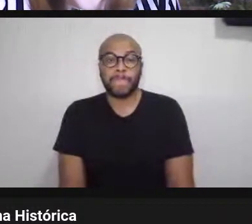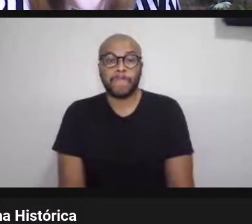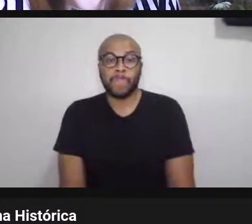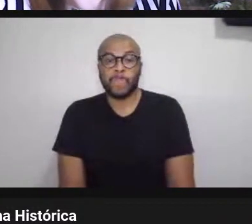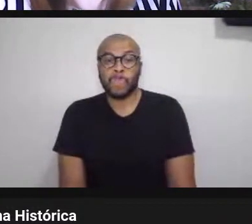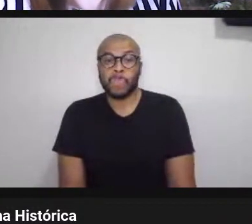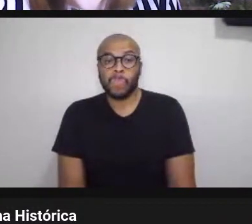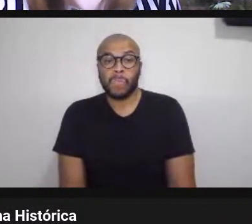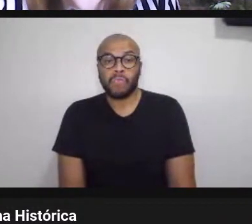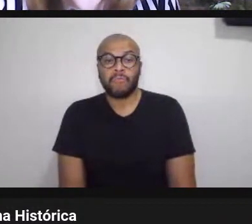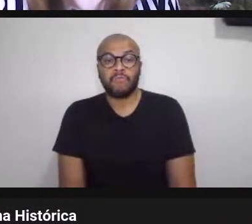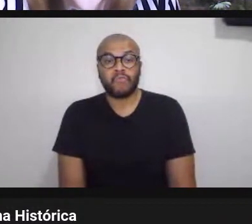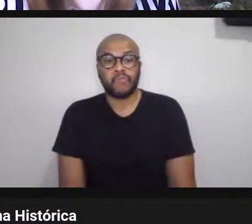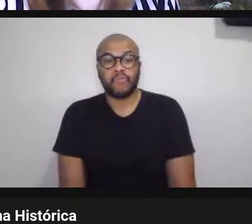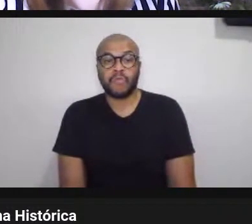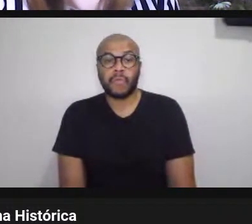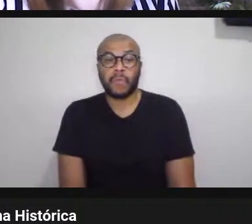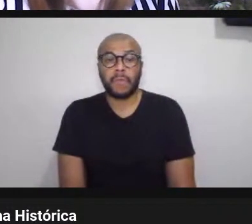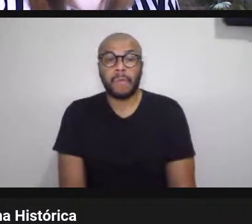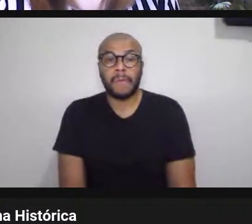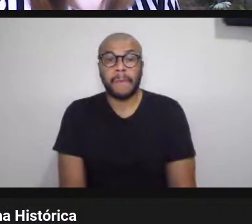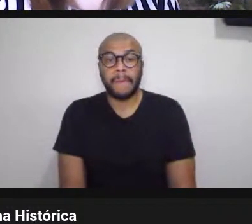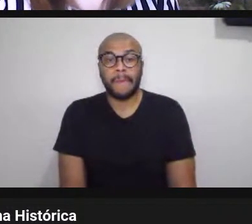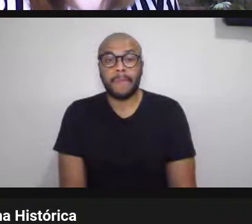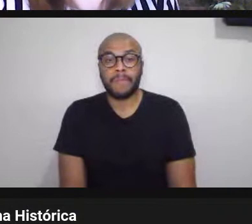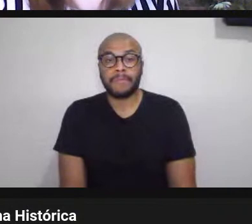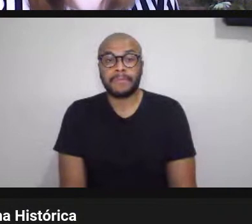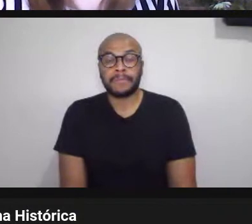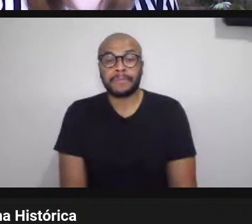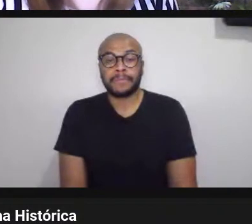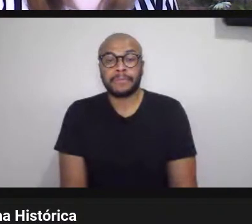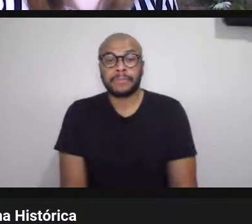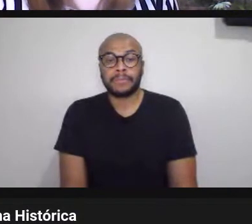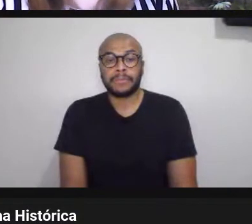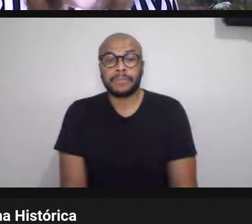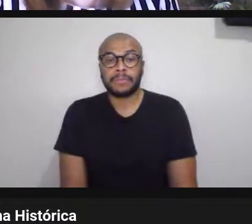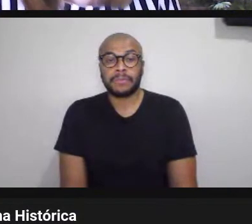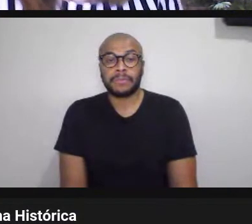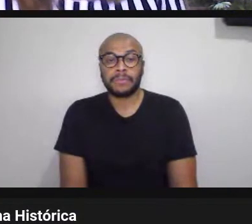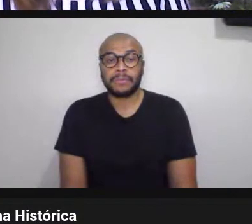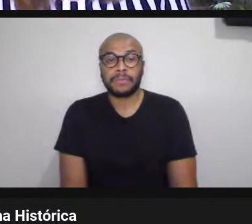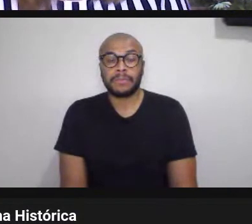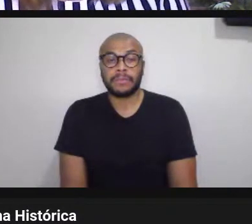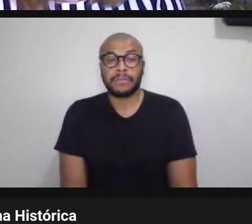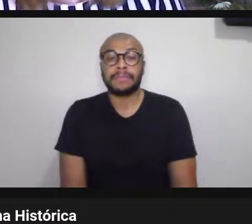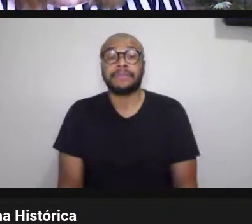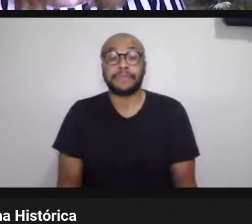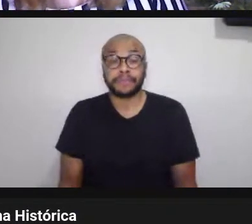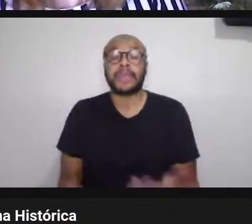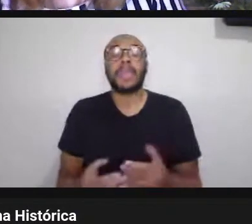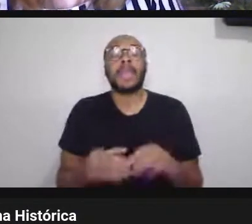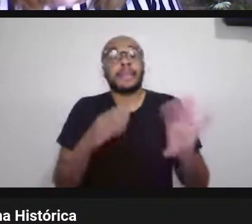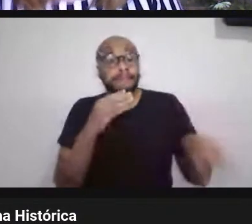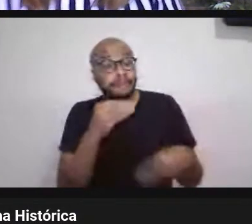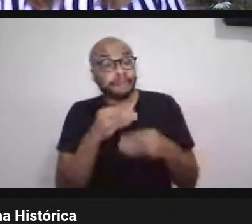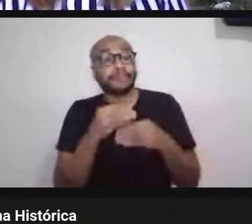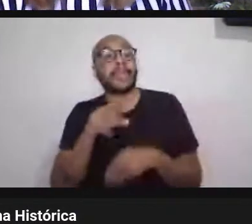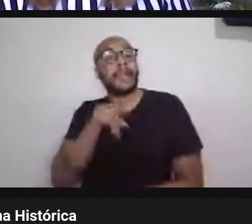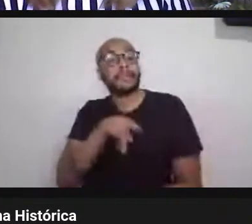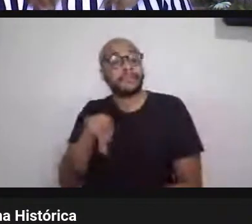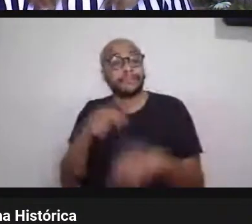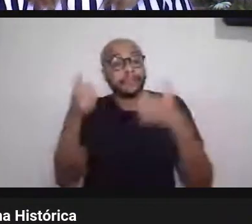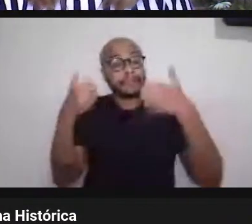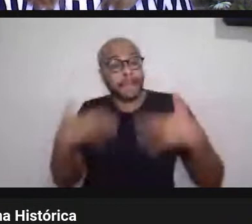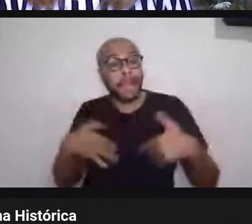nominacji ludzi i też te podstawy etymologiczne były zbliżone. A professora acrescenta que o tcheco